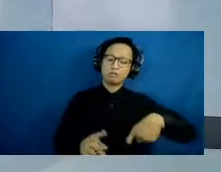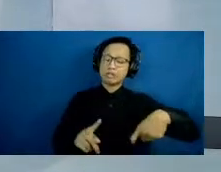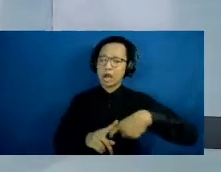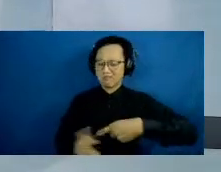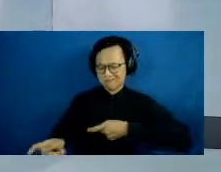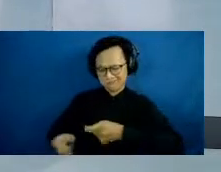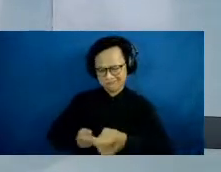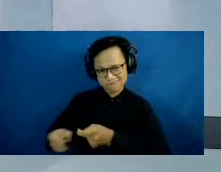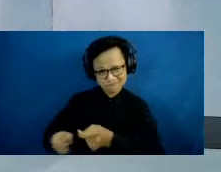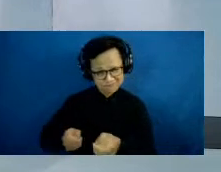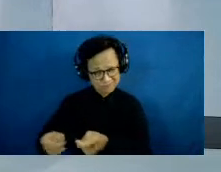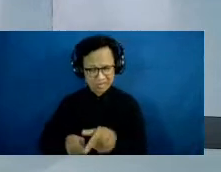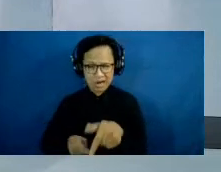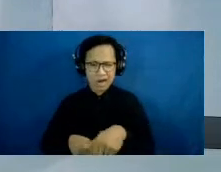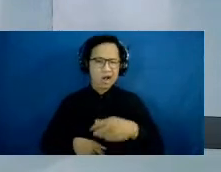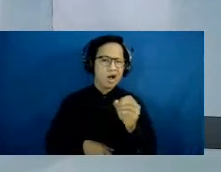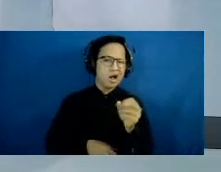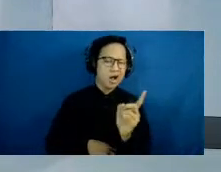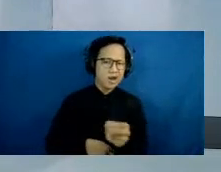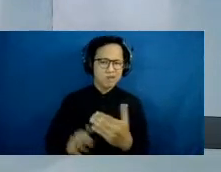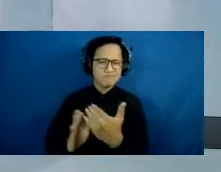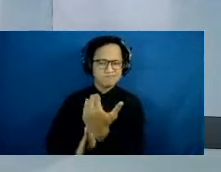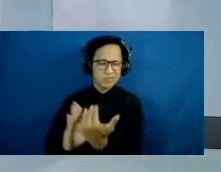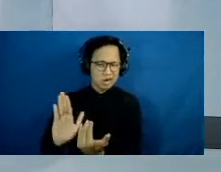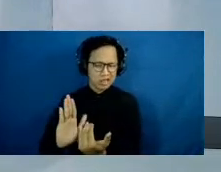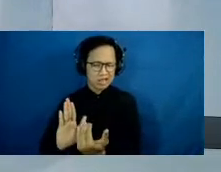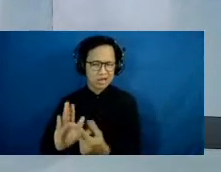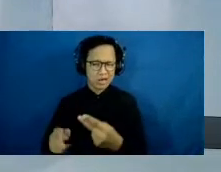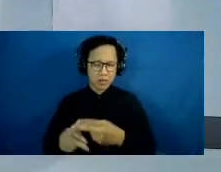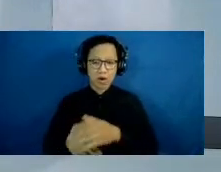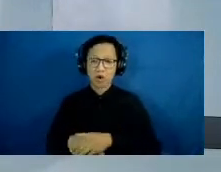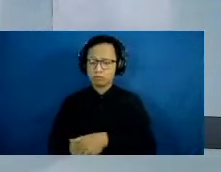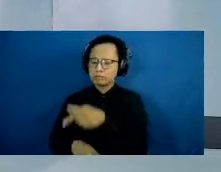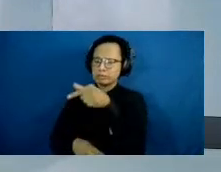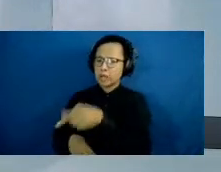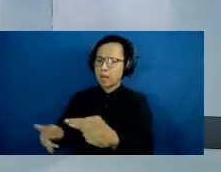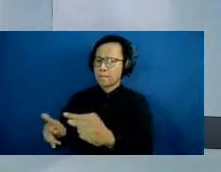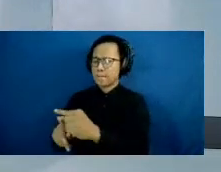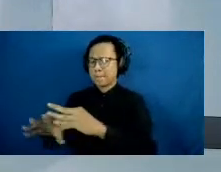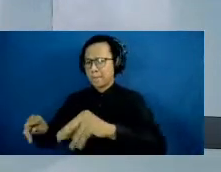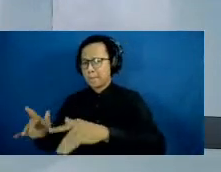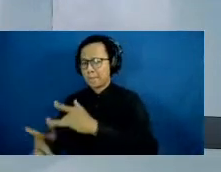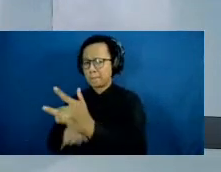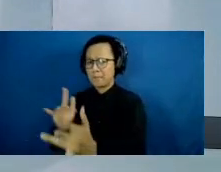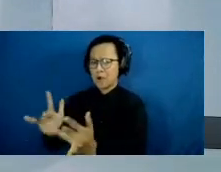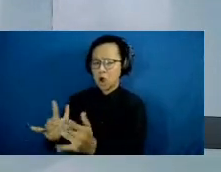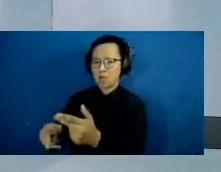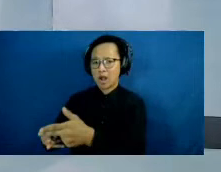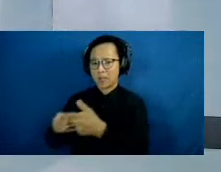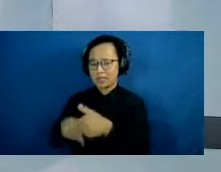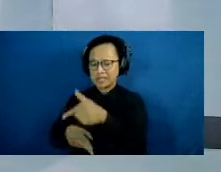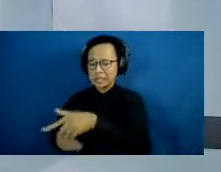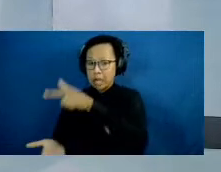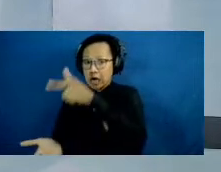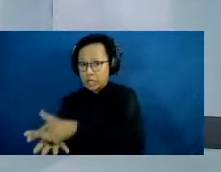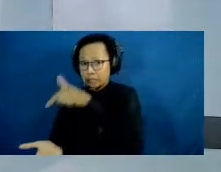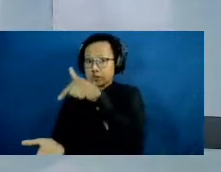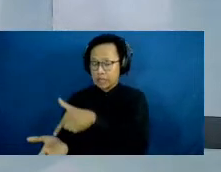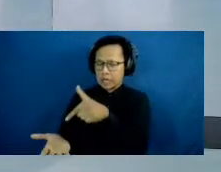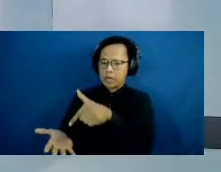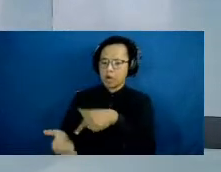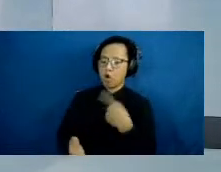sedemikian rupa, kita punya istilahnya tuh ini, ingat ya. Kalau pinjolnya itu resmi dan terdaftar di OJK, biasanya kita hanya